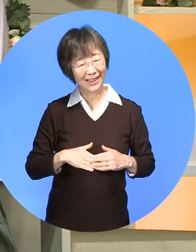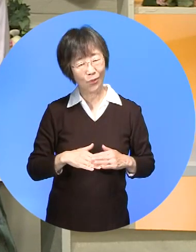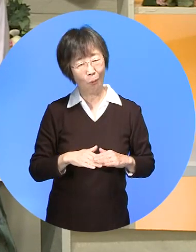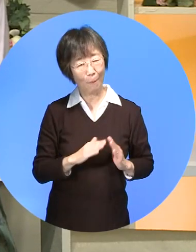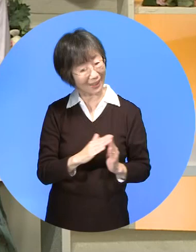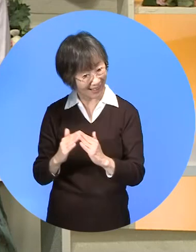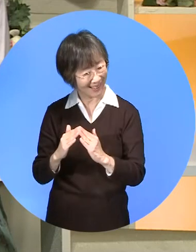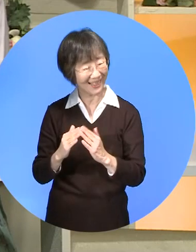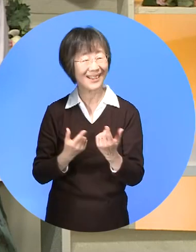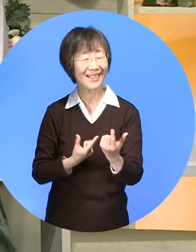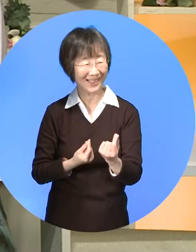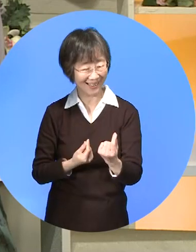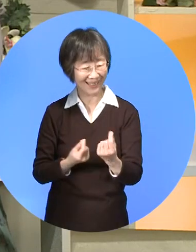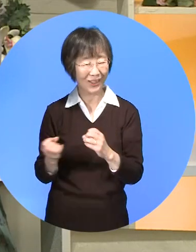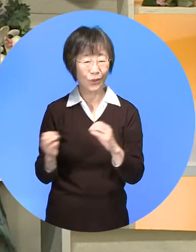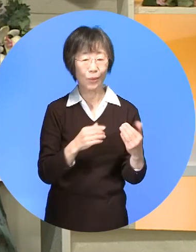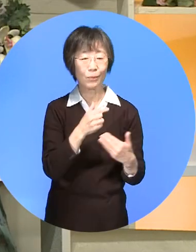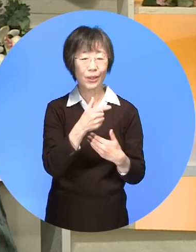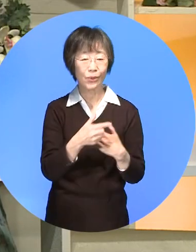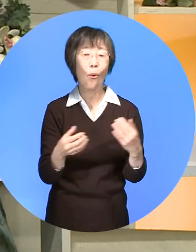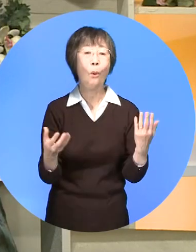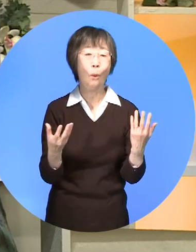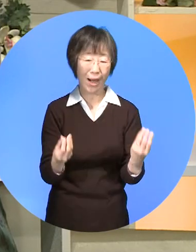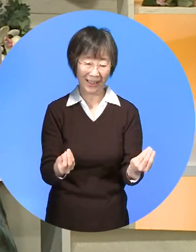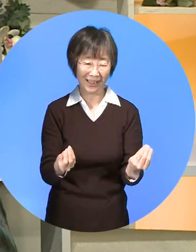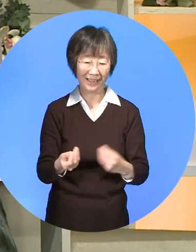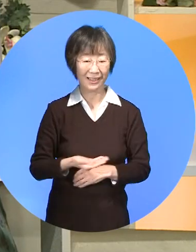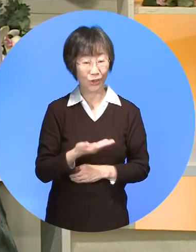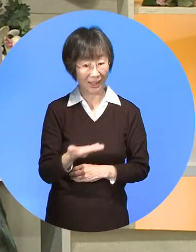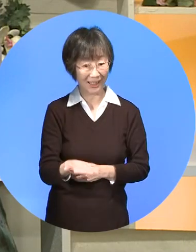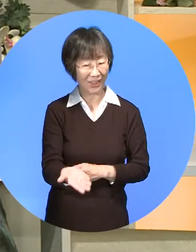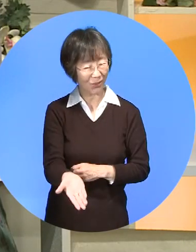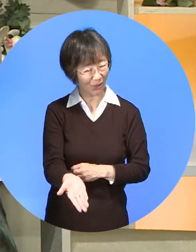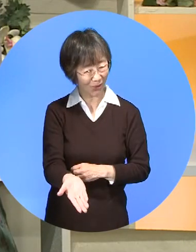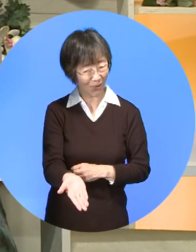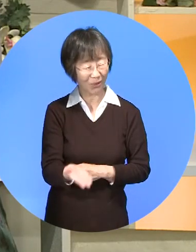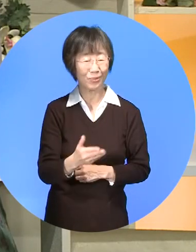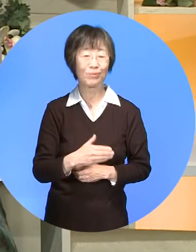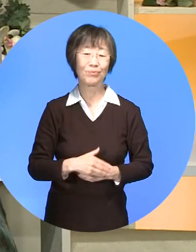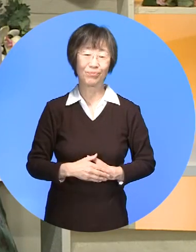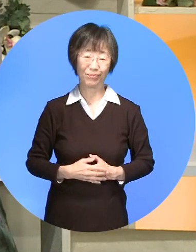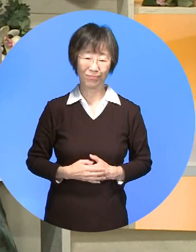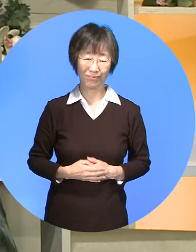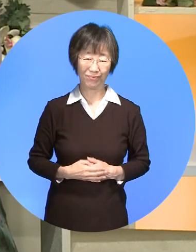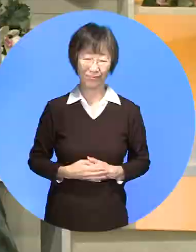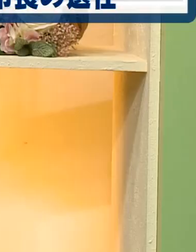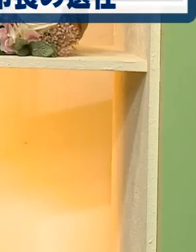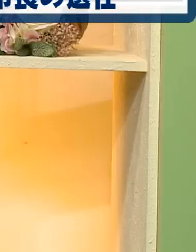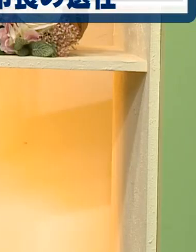ですよね。 以上トピックスでした。次は吹田の動き。